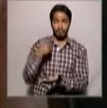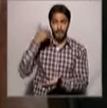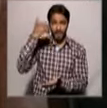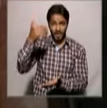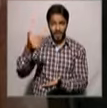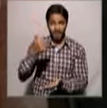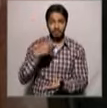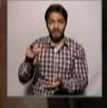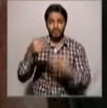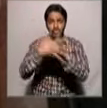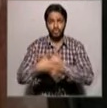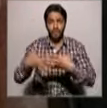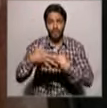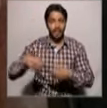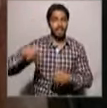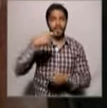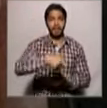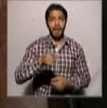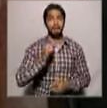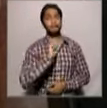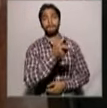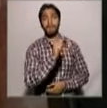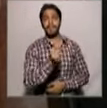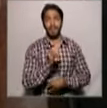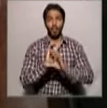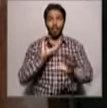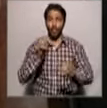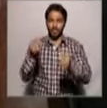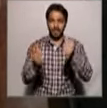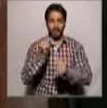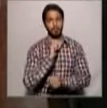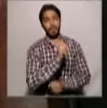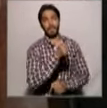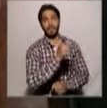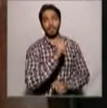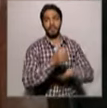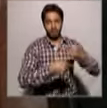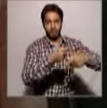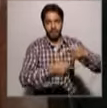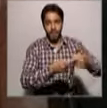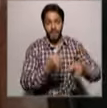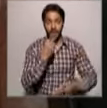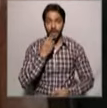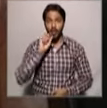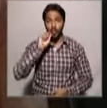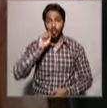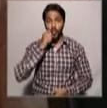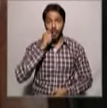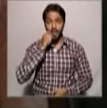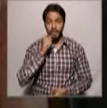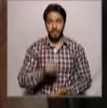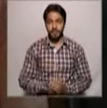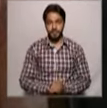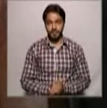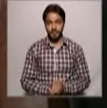عن التنقل، مع العلم أننا لا نتنقل إلى أي مكان. أنا الآن تخيلت عليها،